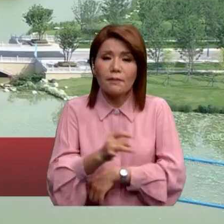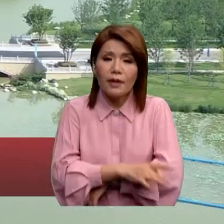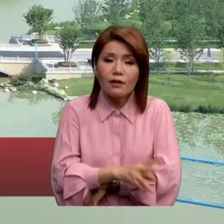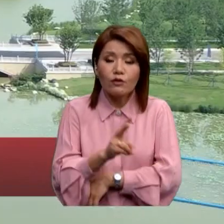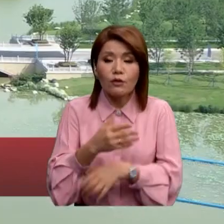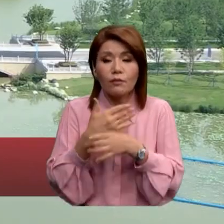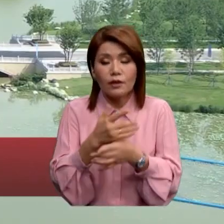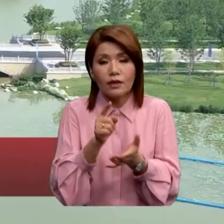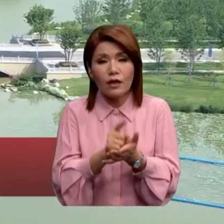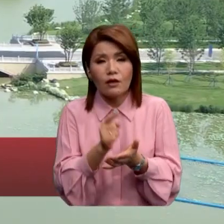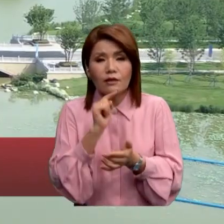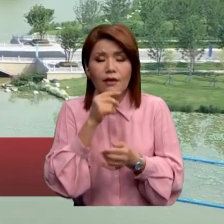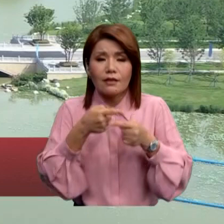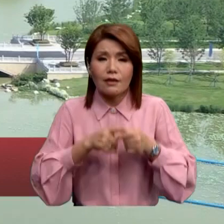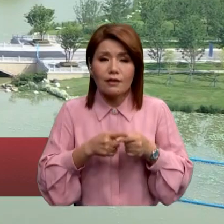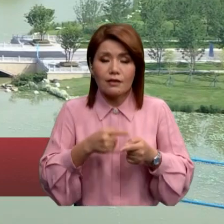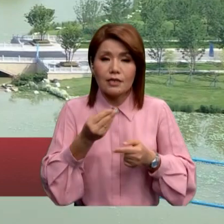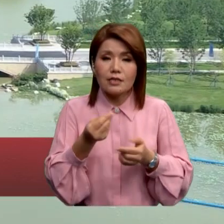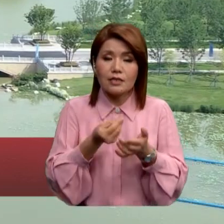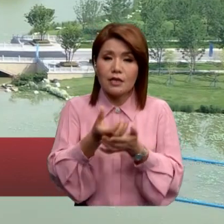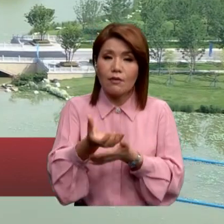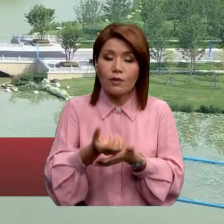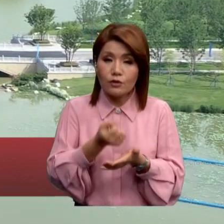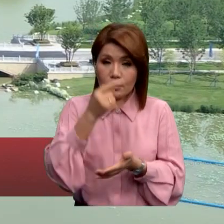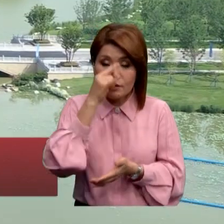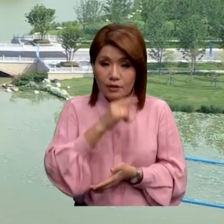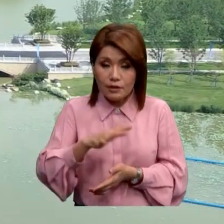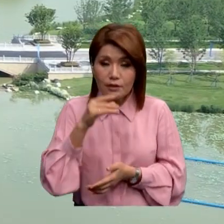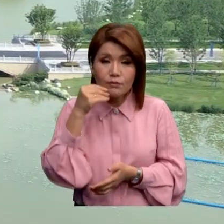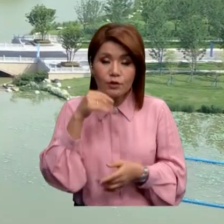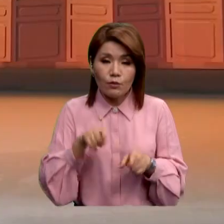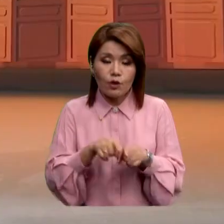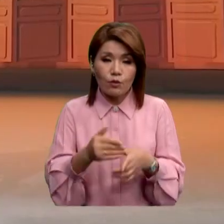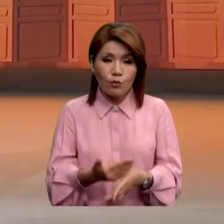помощью науки и технологий. Что касается средств, которые получит Казахстан, в качестве такой